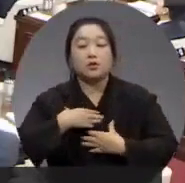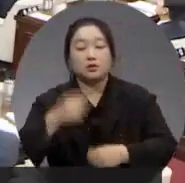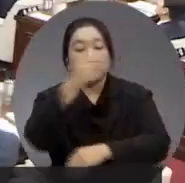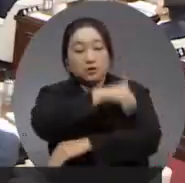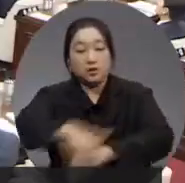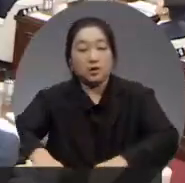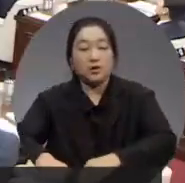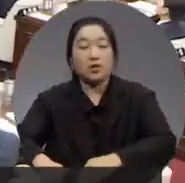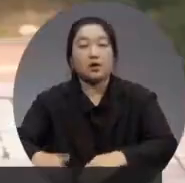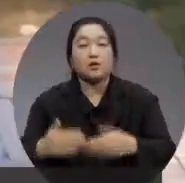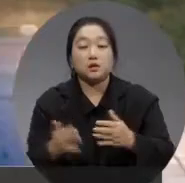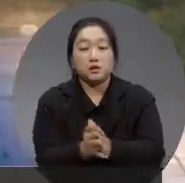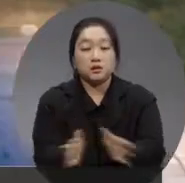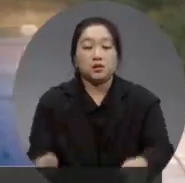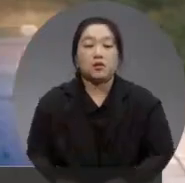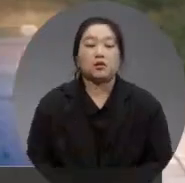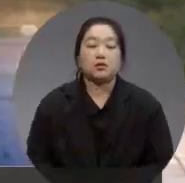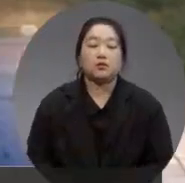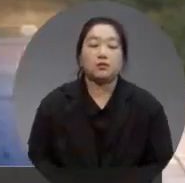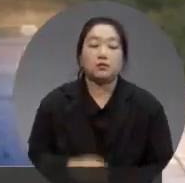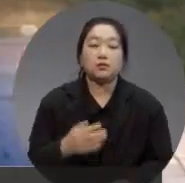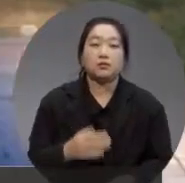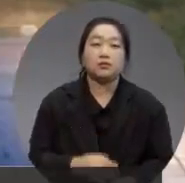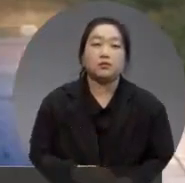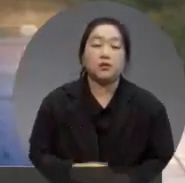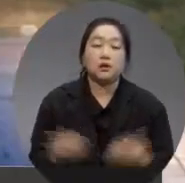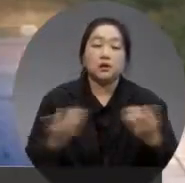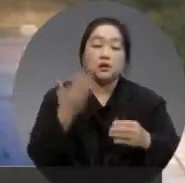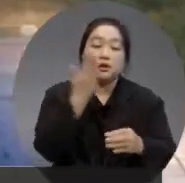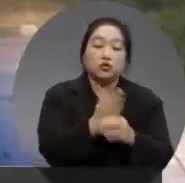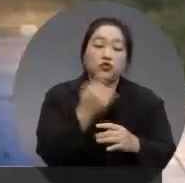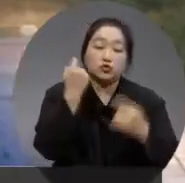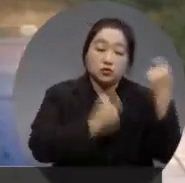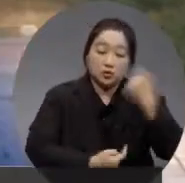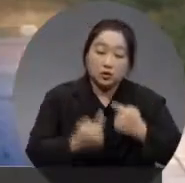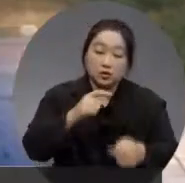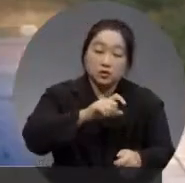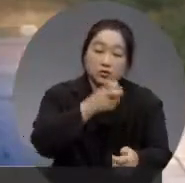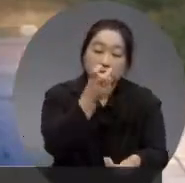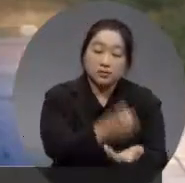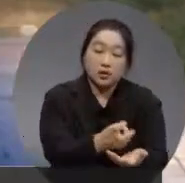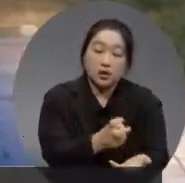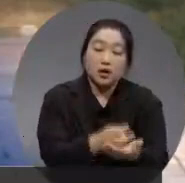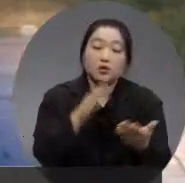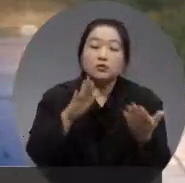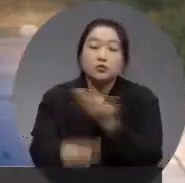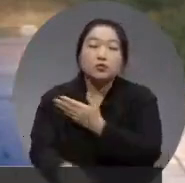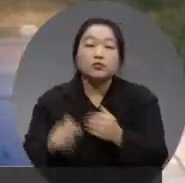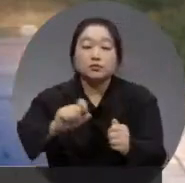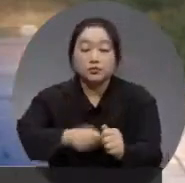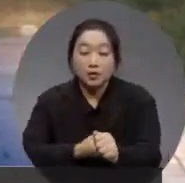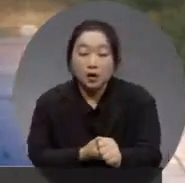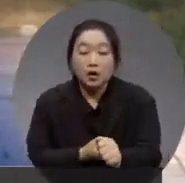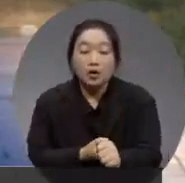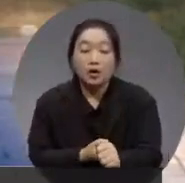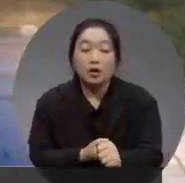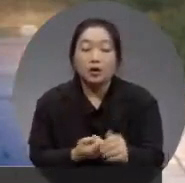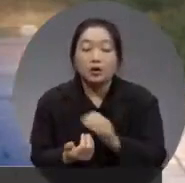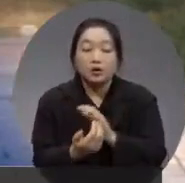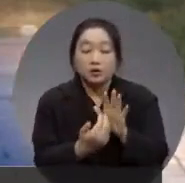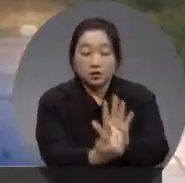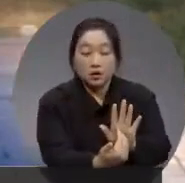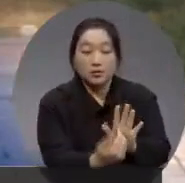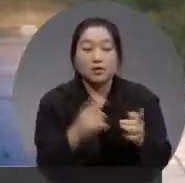준대 처벌법은 이제 사후 처벌 위주의 법안이라 예방과 관련된 지자체 차원의 어떤 구체적인 책무를 명시화 하지 못하고